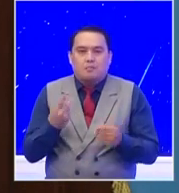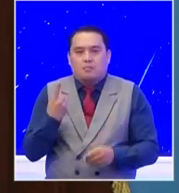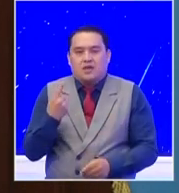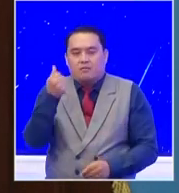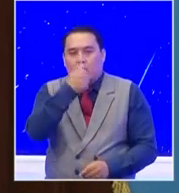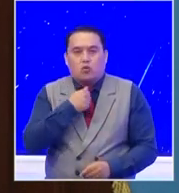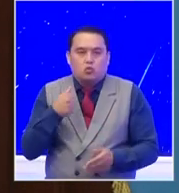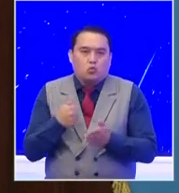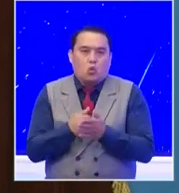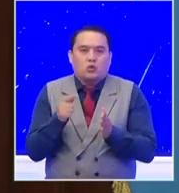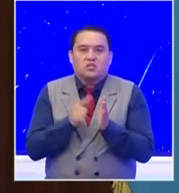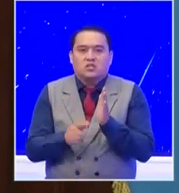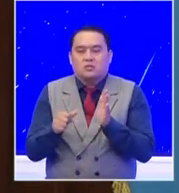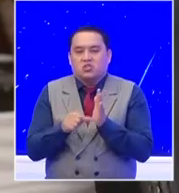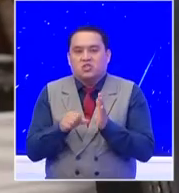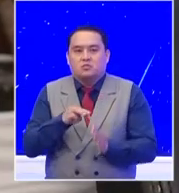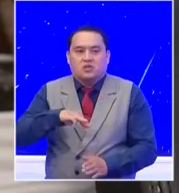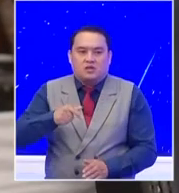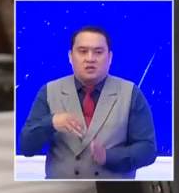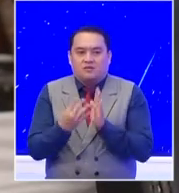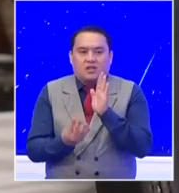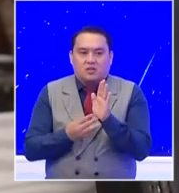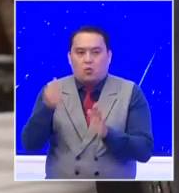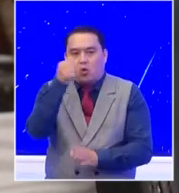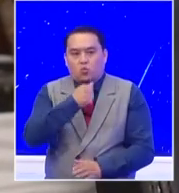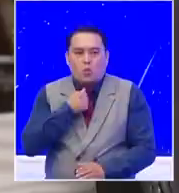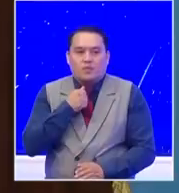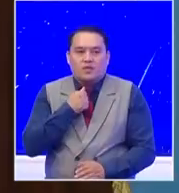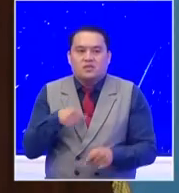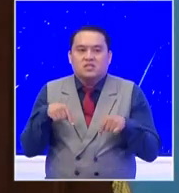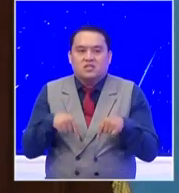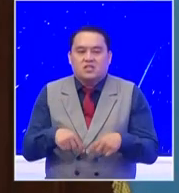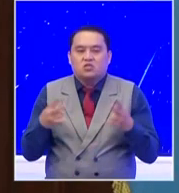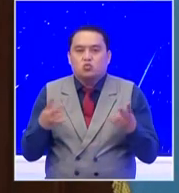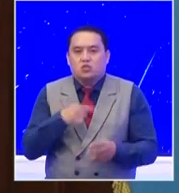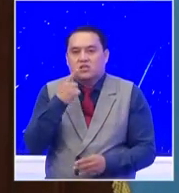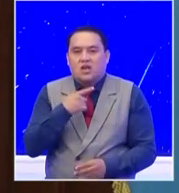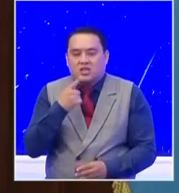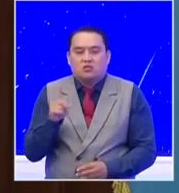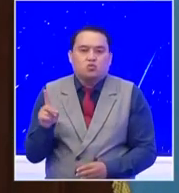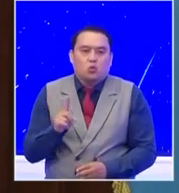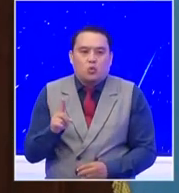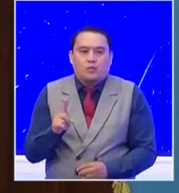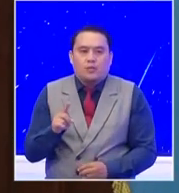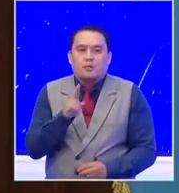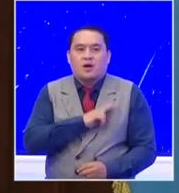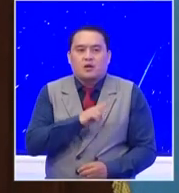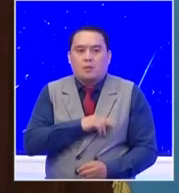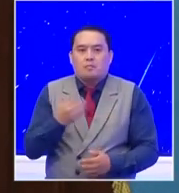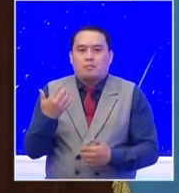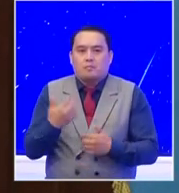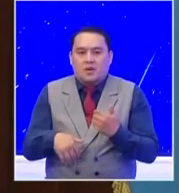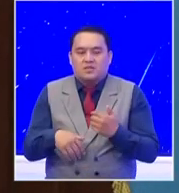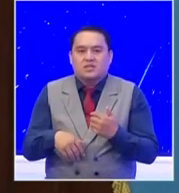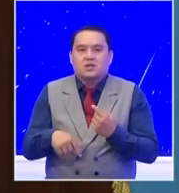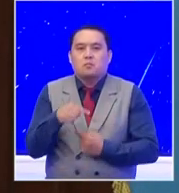году до 76 миллиардов в 2019 году. Здесь надо сказать еще по работе малого и среднего